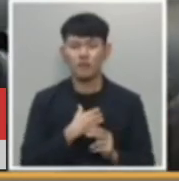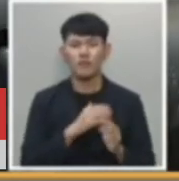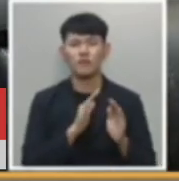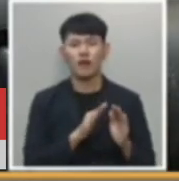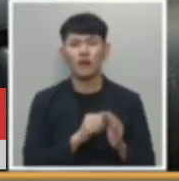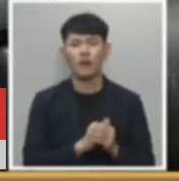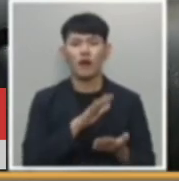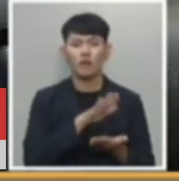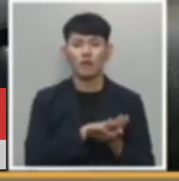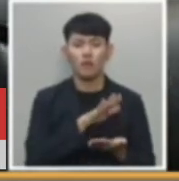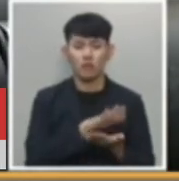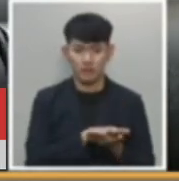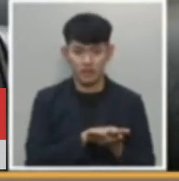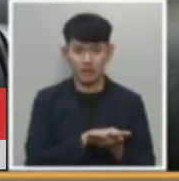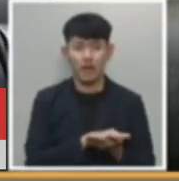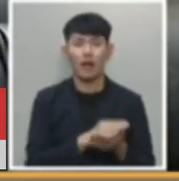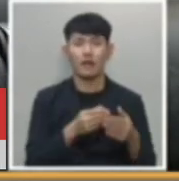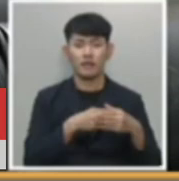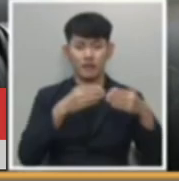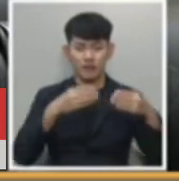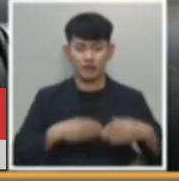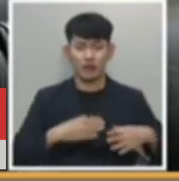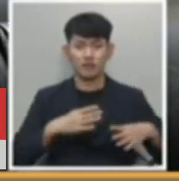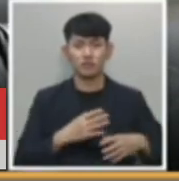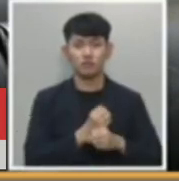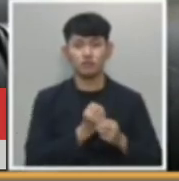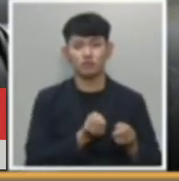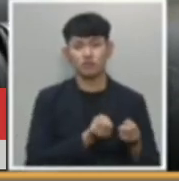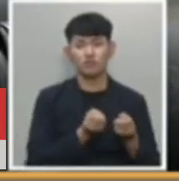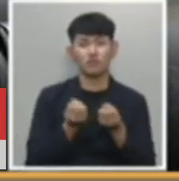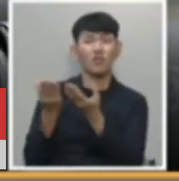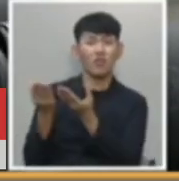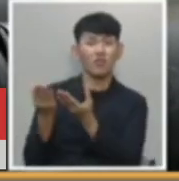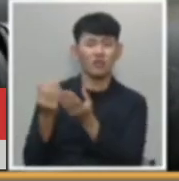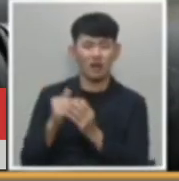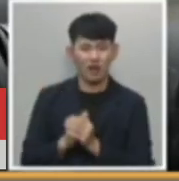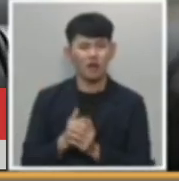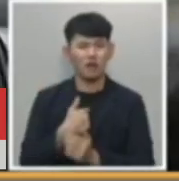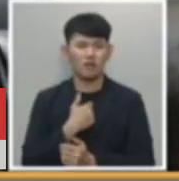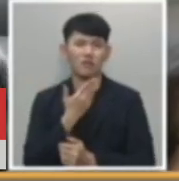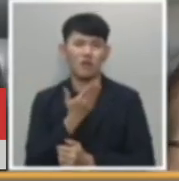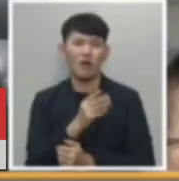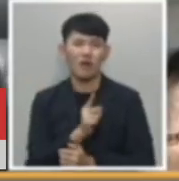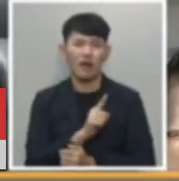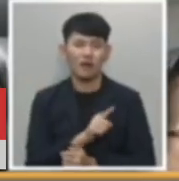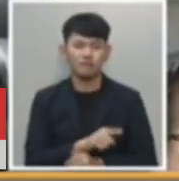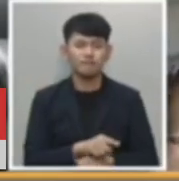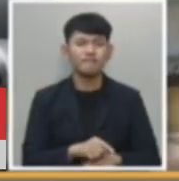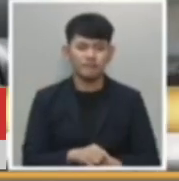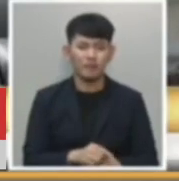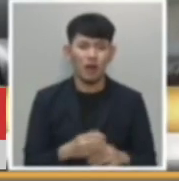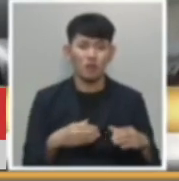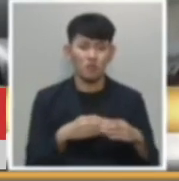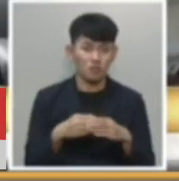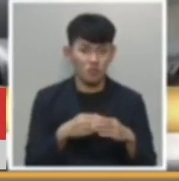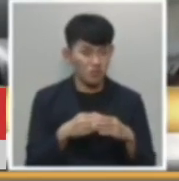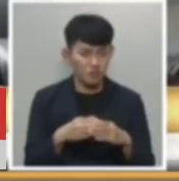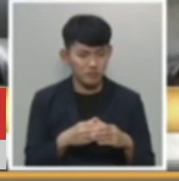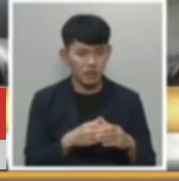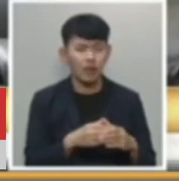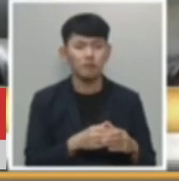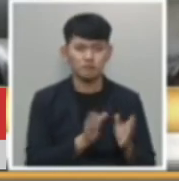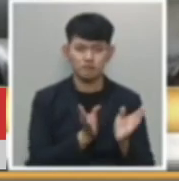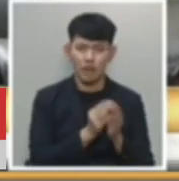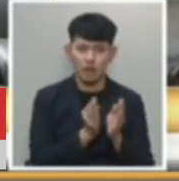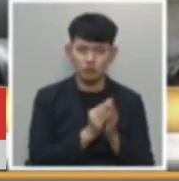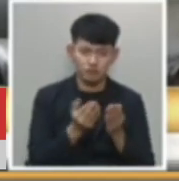งเรียนที่หลังจากที่จะส่งเอกสารนี้ไปให้หน่วยงานข้างบนขึ้นไปผมอยากให้บอกว่าเรียกประชุมกรรมการพอสิ้นปีการศึกษา